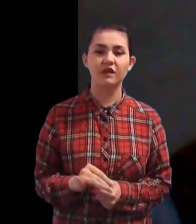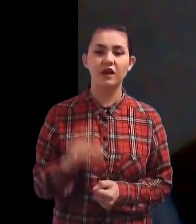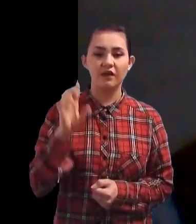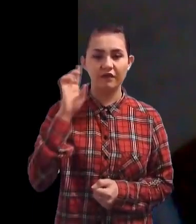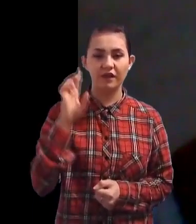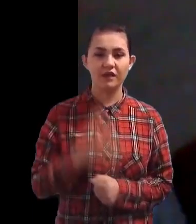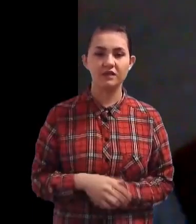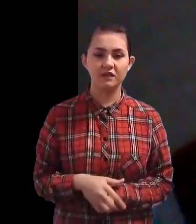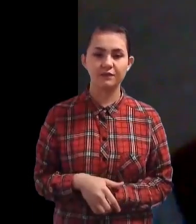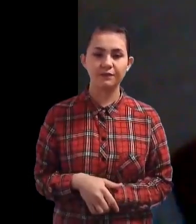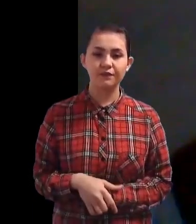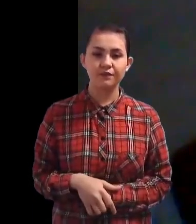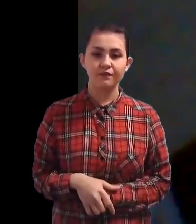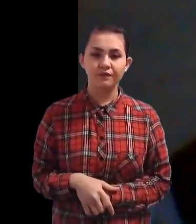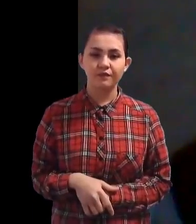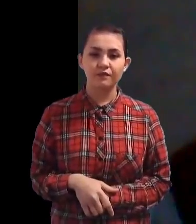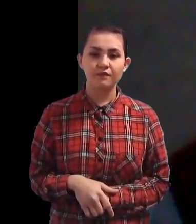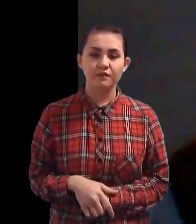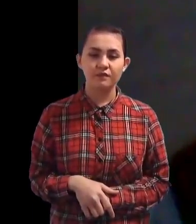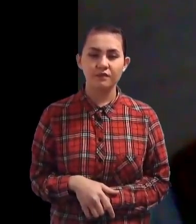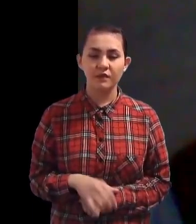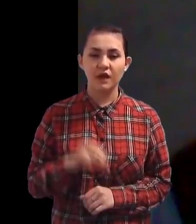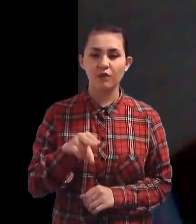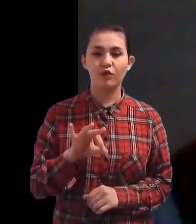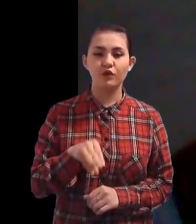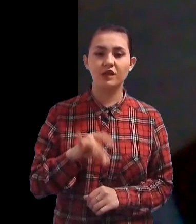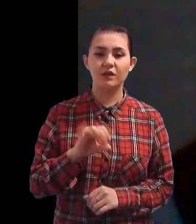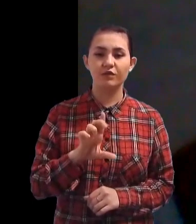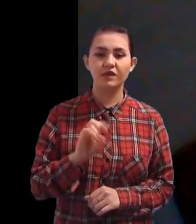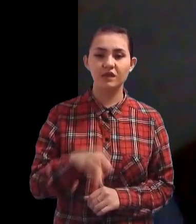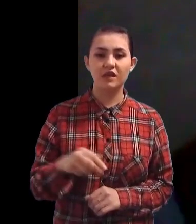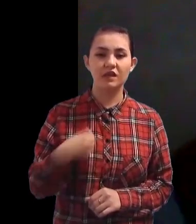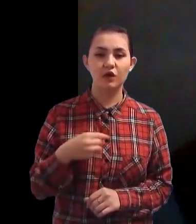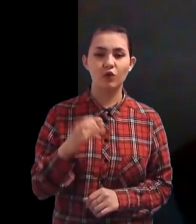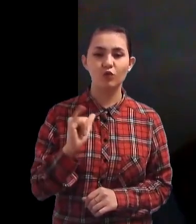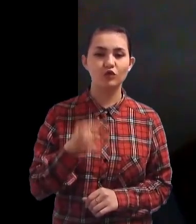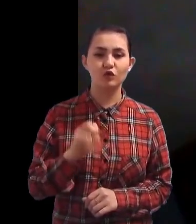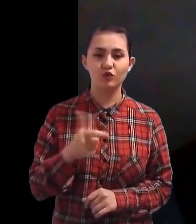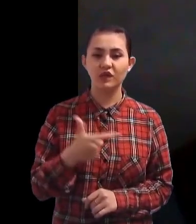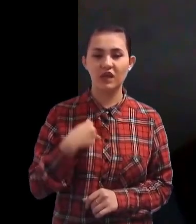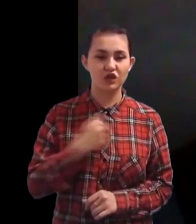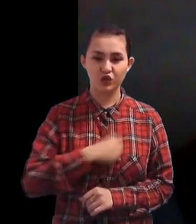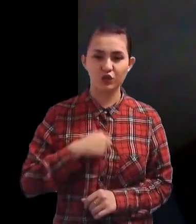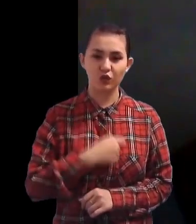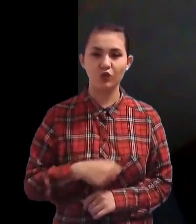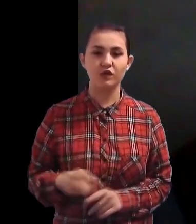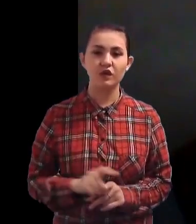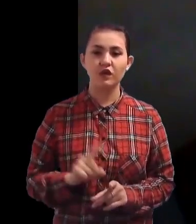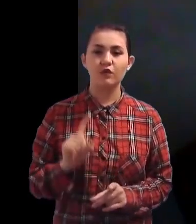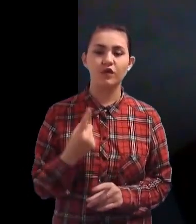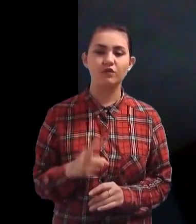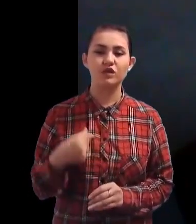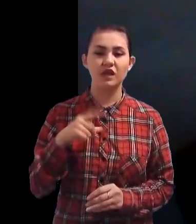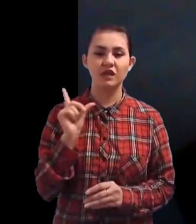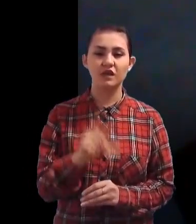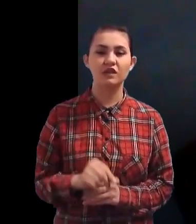вопросу. Как потребитель услуги я очень злой, потребитель услуги, потому что я езжу